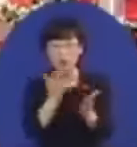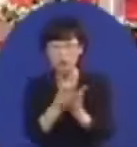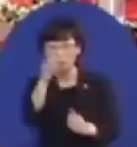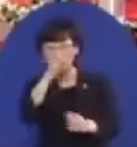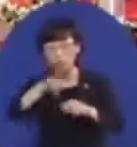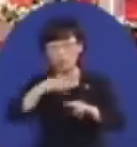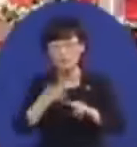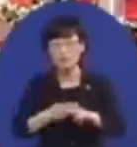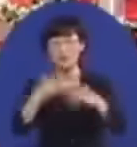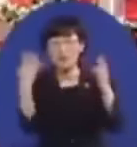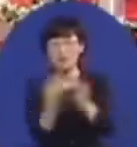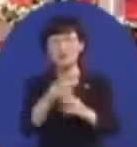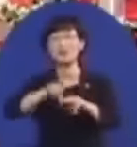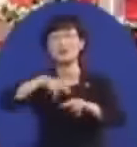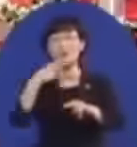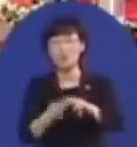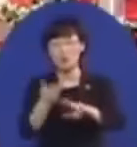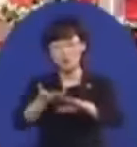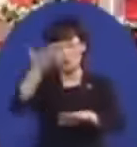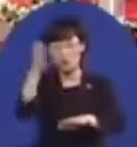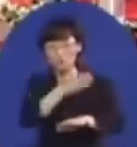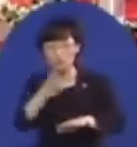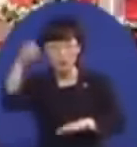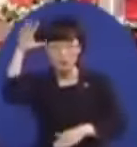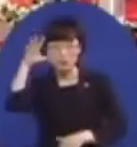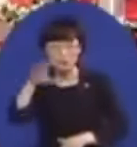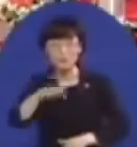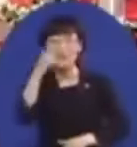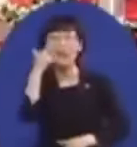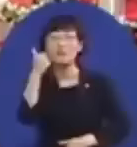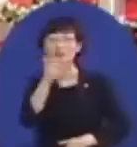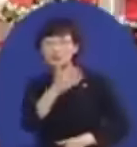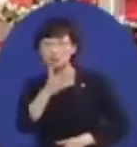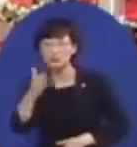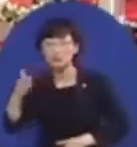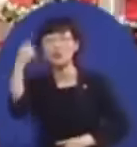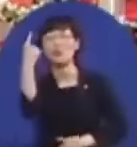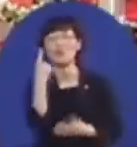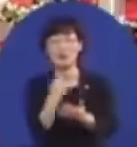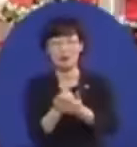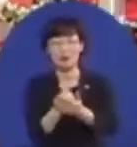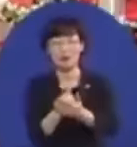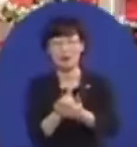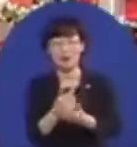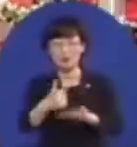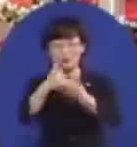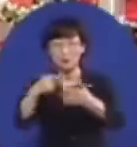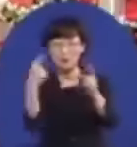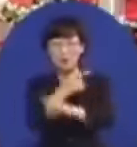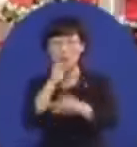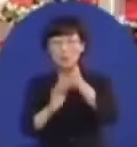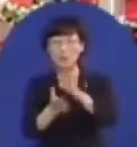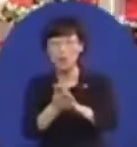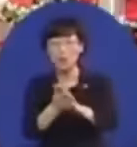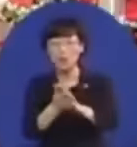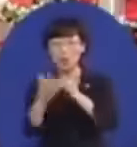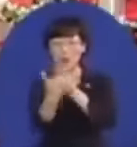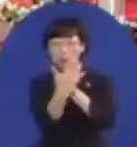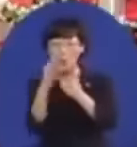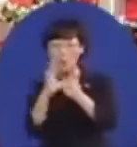은사와 온전한 선물이 다 위로부터 빛들의 아버지께로부터 내려오나니 그는 변함도 없으시고 화진한